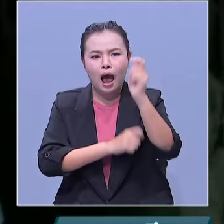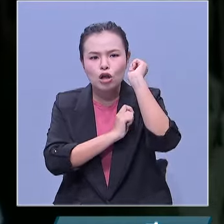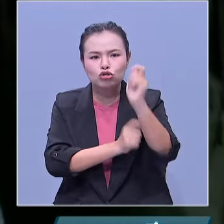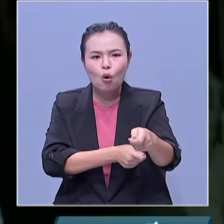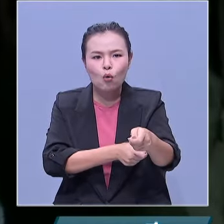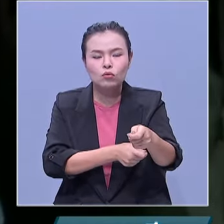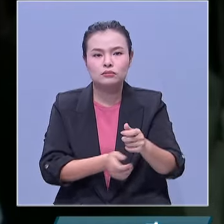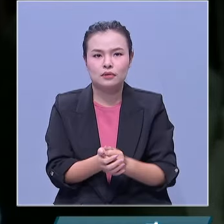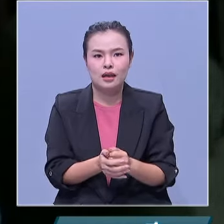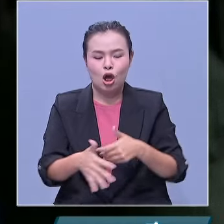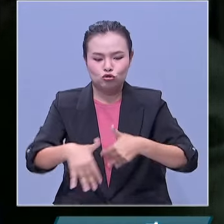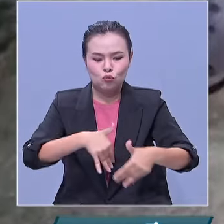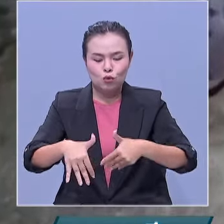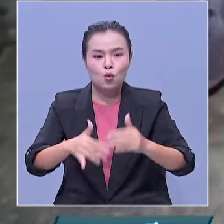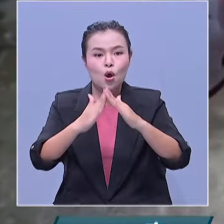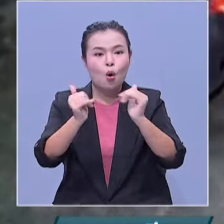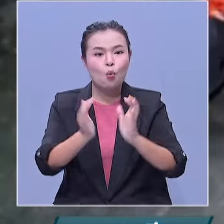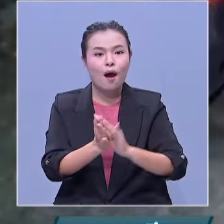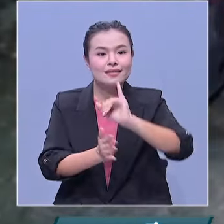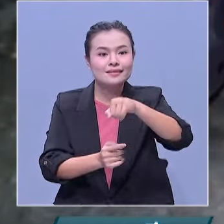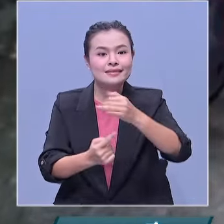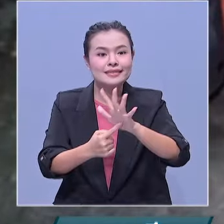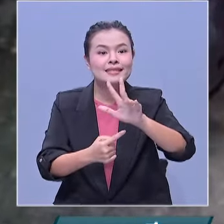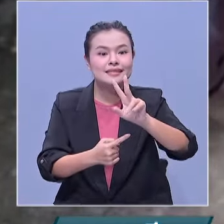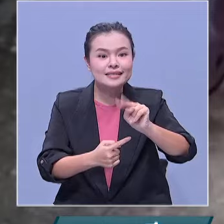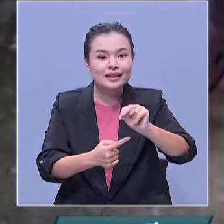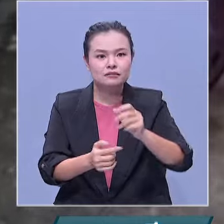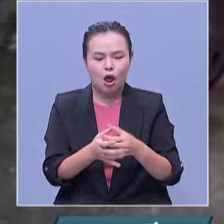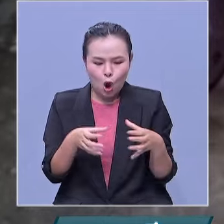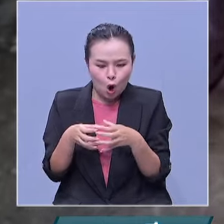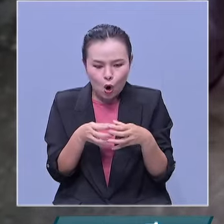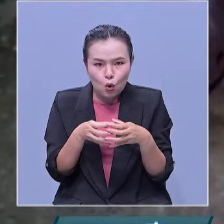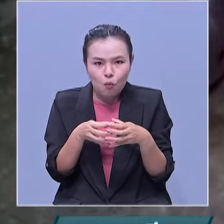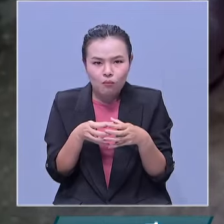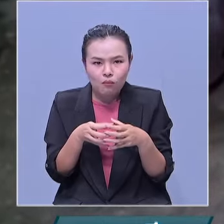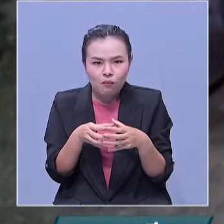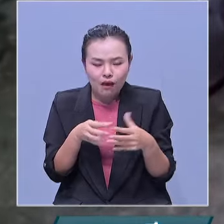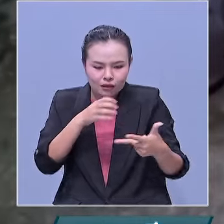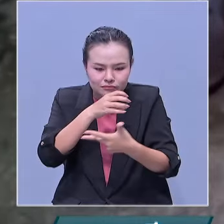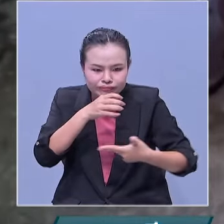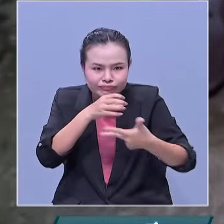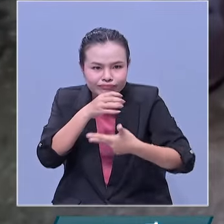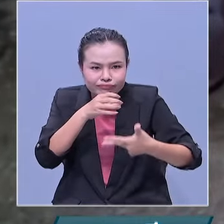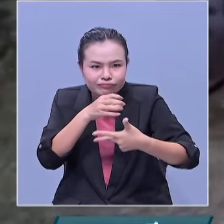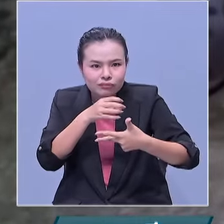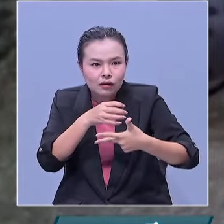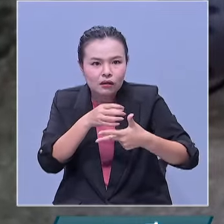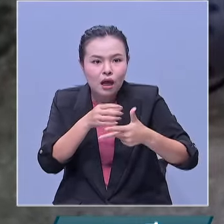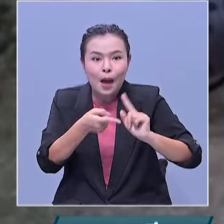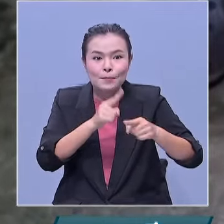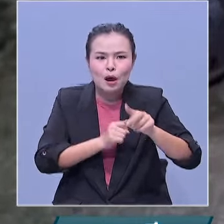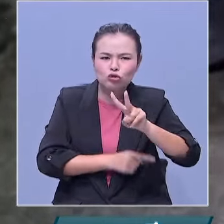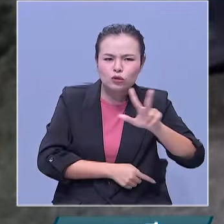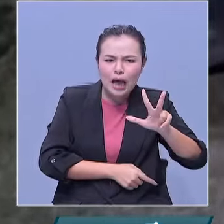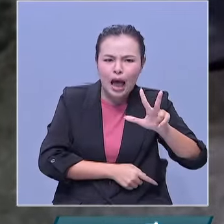บ้านในชุมชนวัดจันทร์นะครับหลังจากมีการนั่งจับกลุ่มเสพกัญชากับเพื่อน 2-3คนแต่ระหว่างนั้น